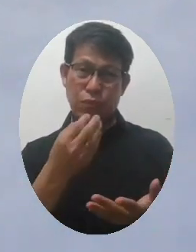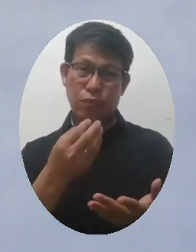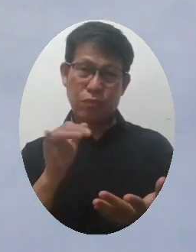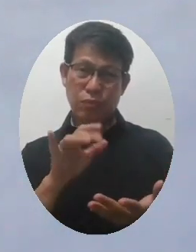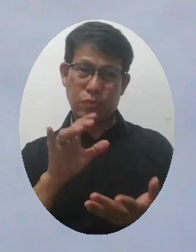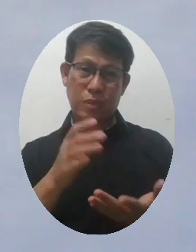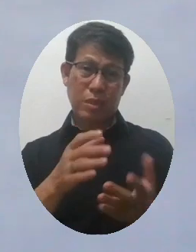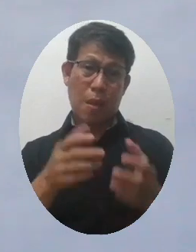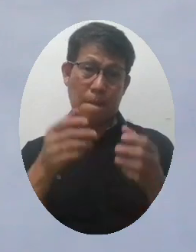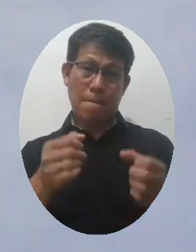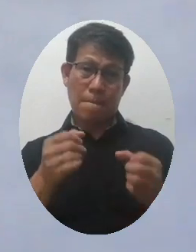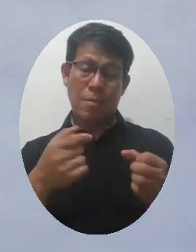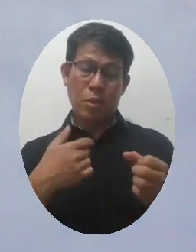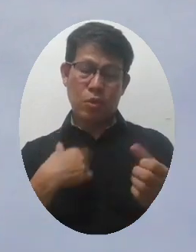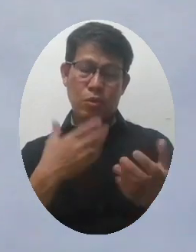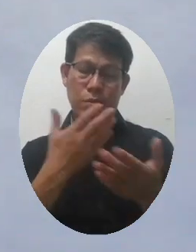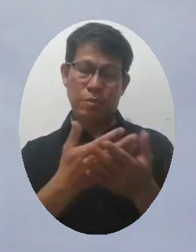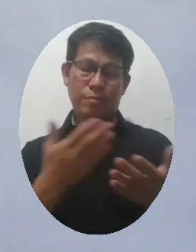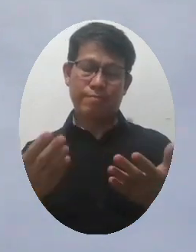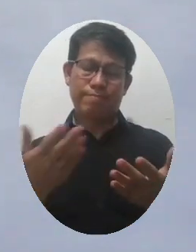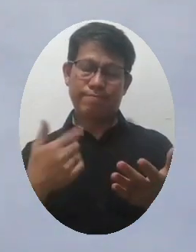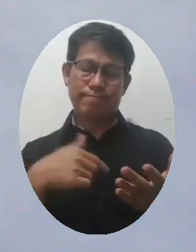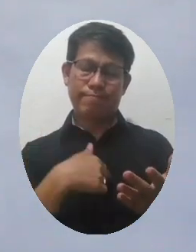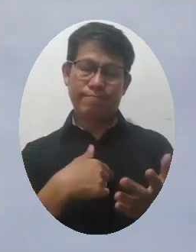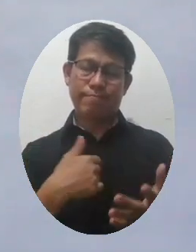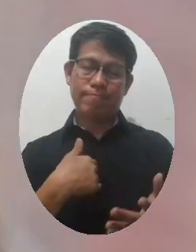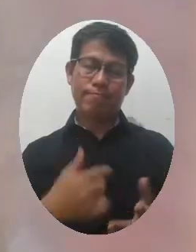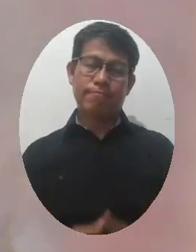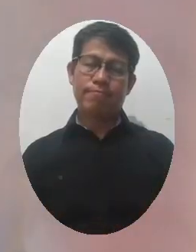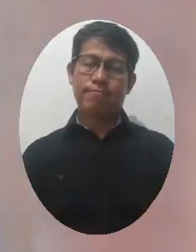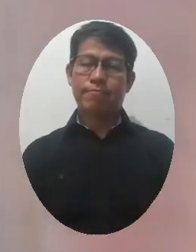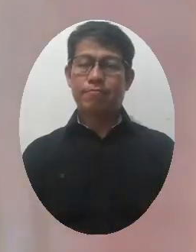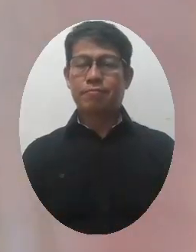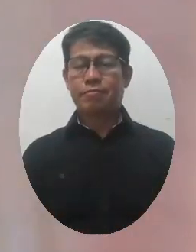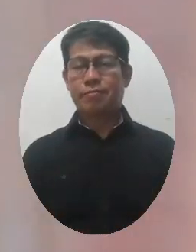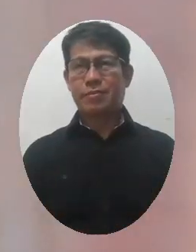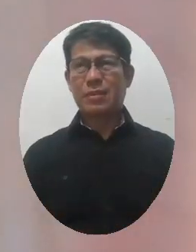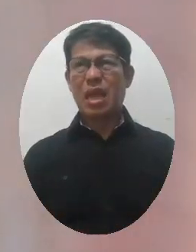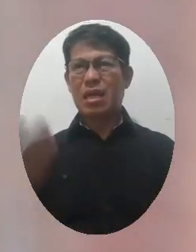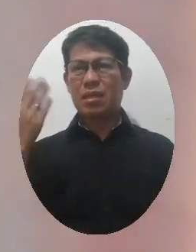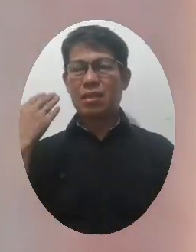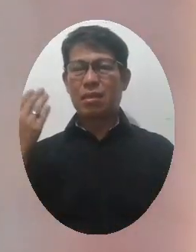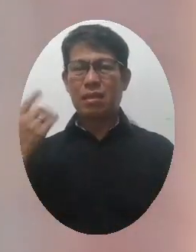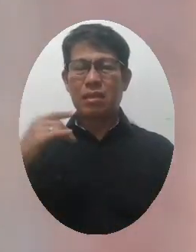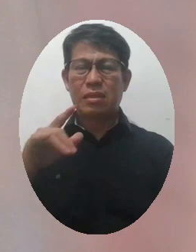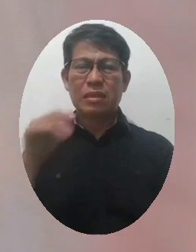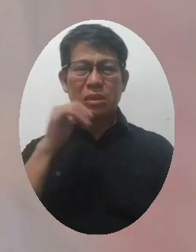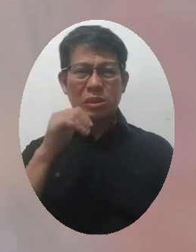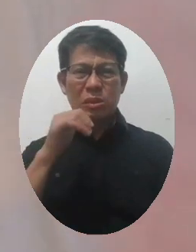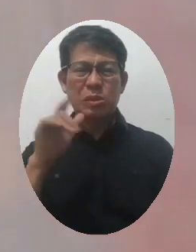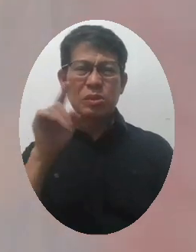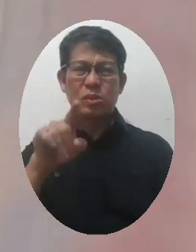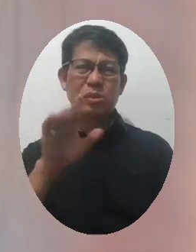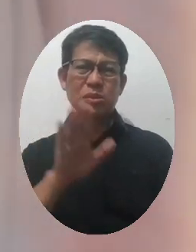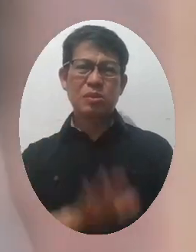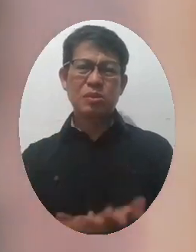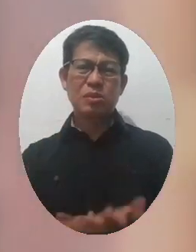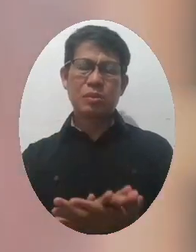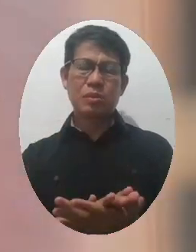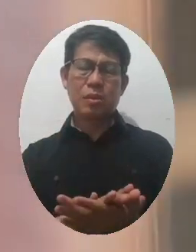katulad ng pagkain, gatas niya. Doon ko na rin po nakukuha. Yung dati, araw-araw talaga po yung pasok